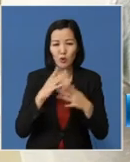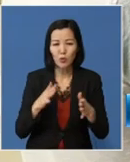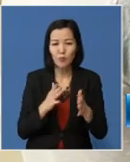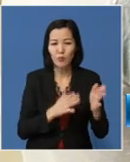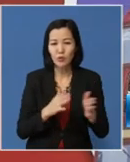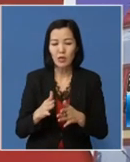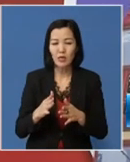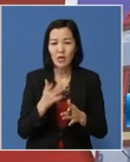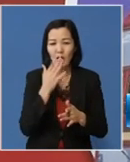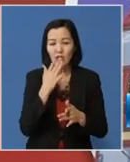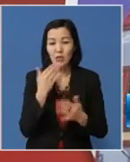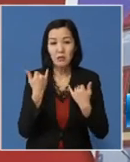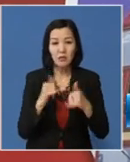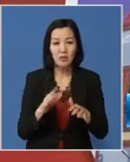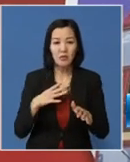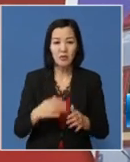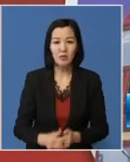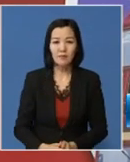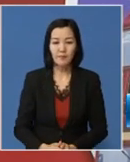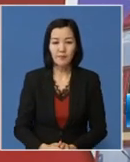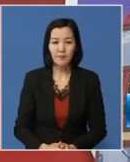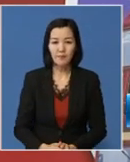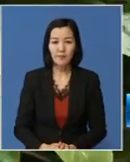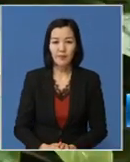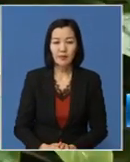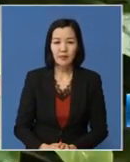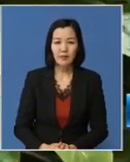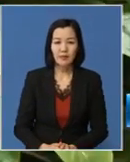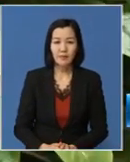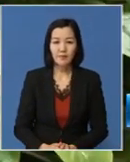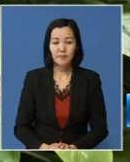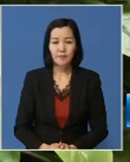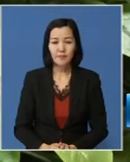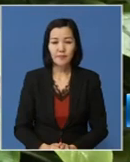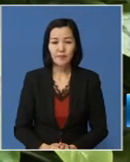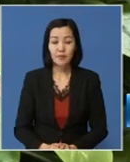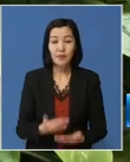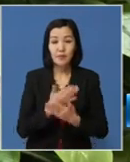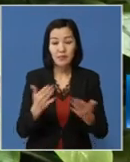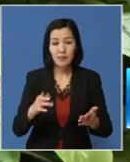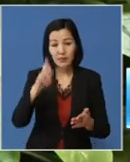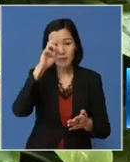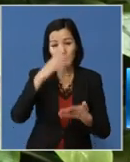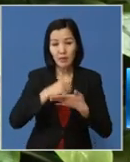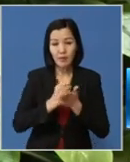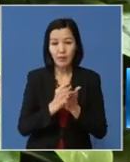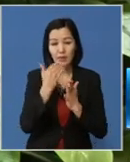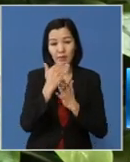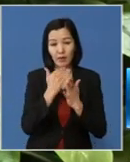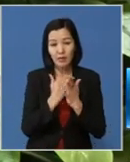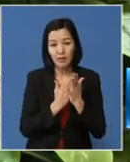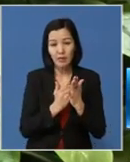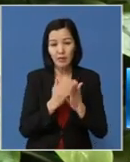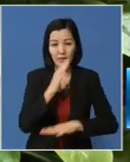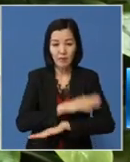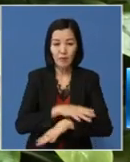жүйеге шетелдіктер таңырқай қарайды. Problem of lots of paperwork in Kazakhstan. Сіздерде мемлекет бекітіп берген бағдарлама негізінде